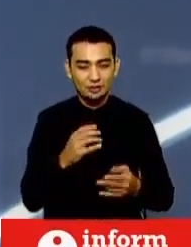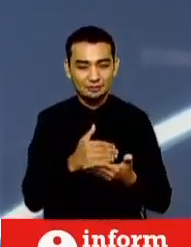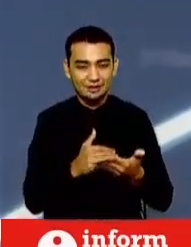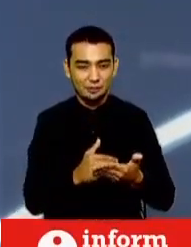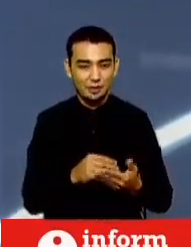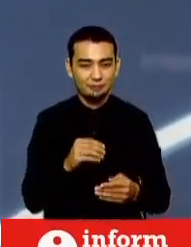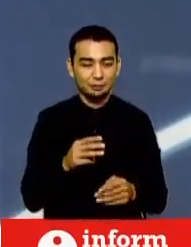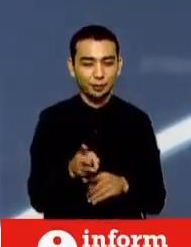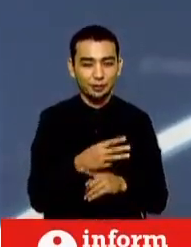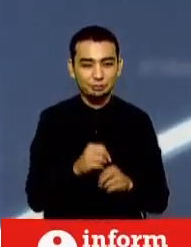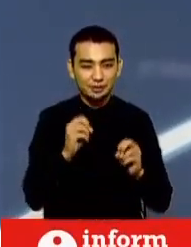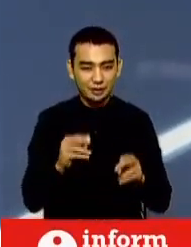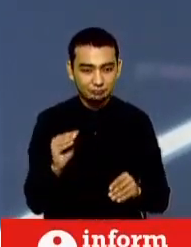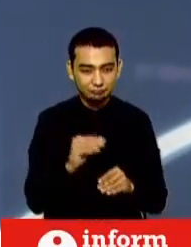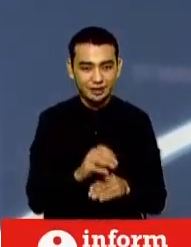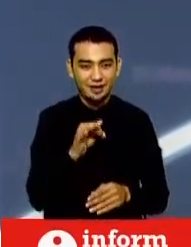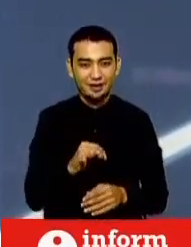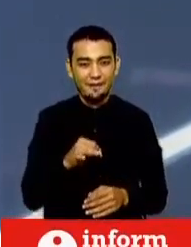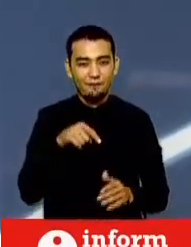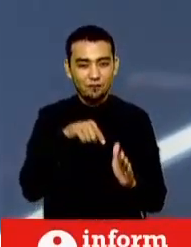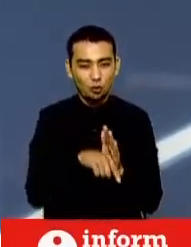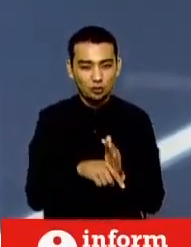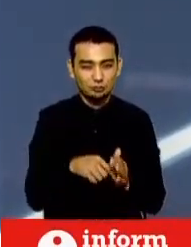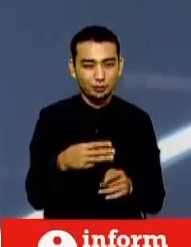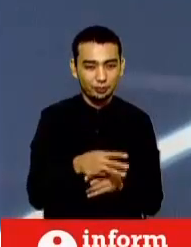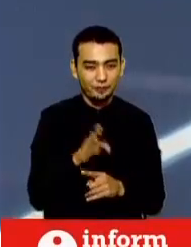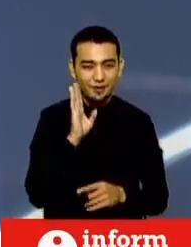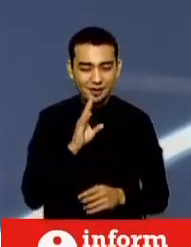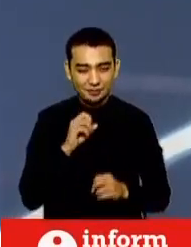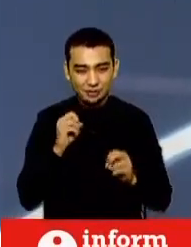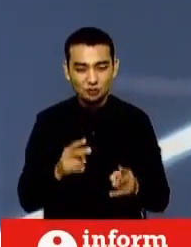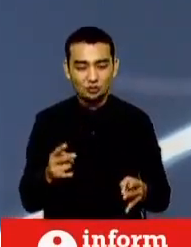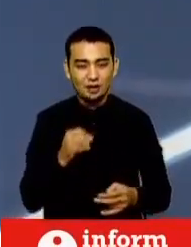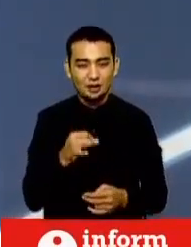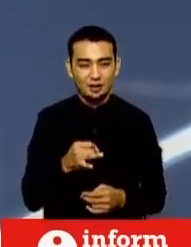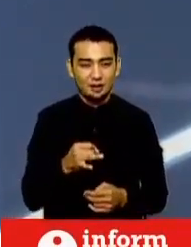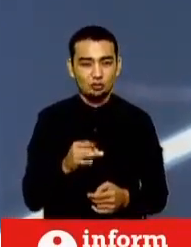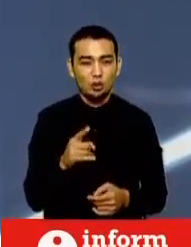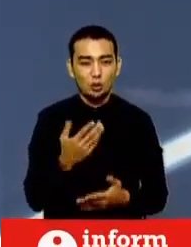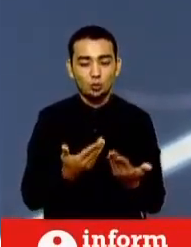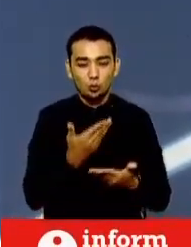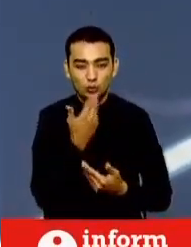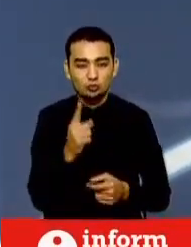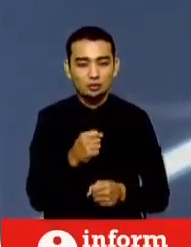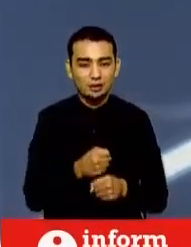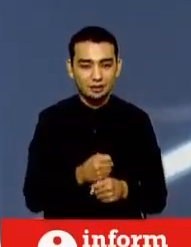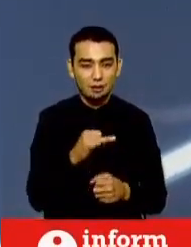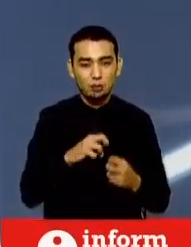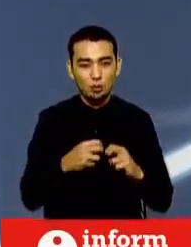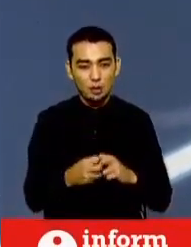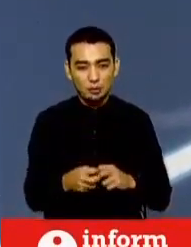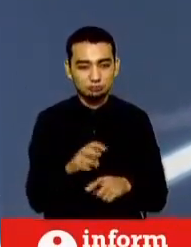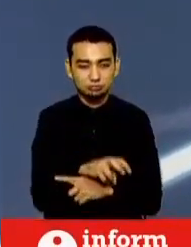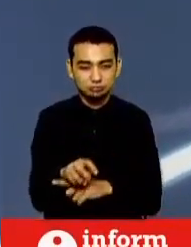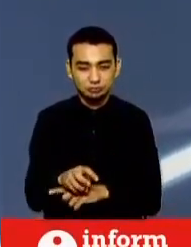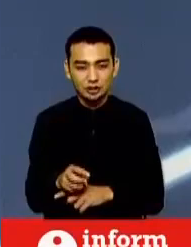и тушения пожара внутреннее противопожарное водоснабжение системы дымоудаления если этого нет что делать Могут ли проверки решить эти проблемы